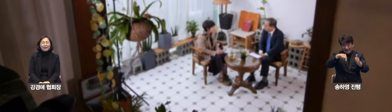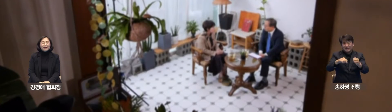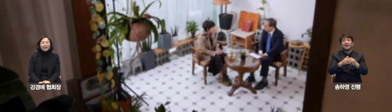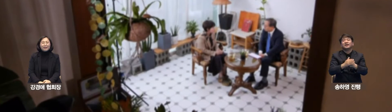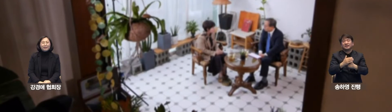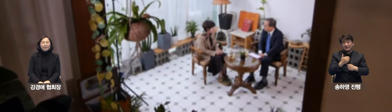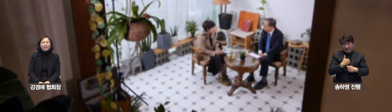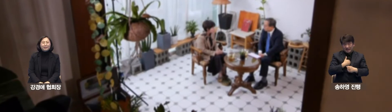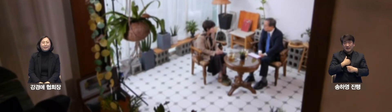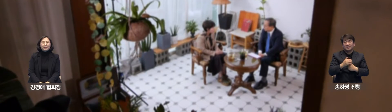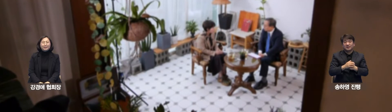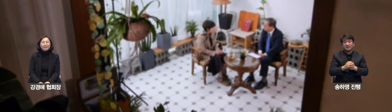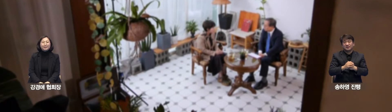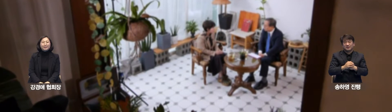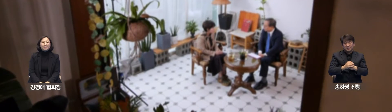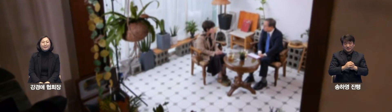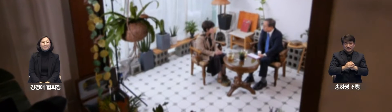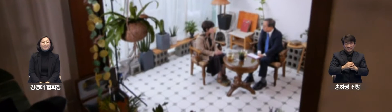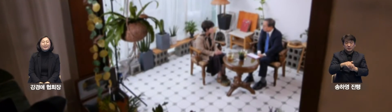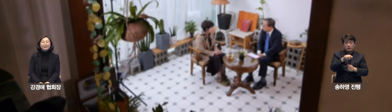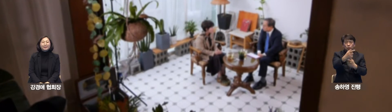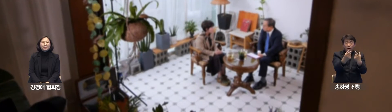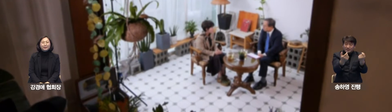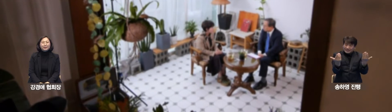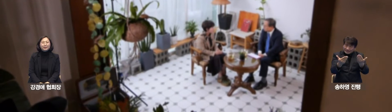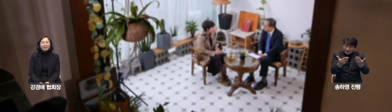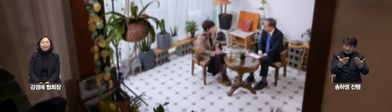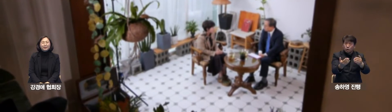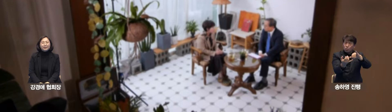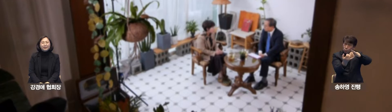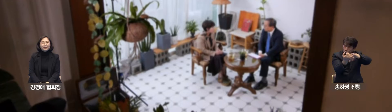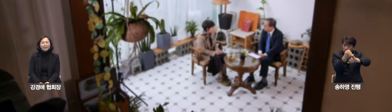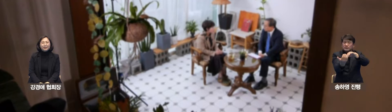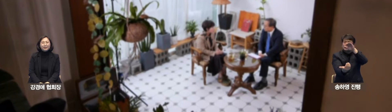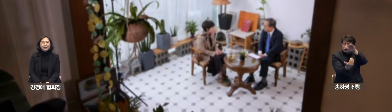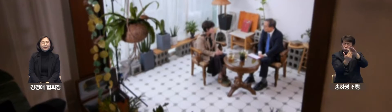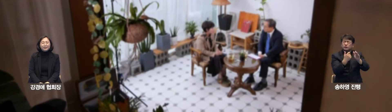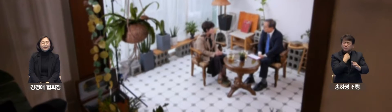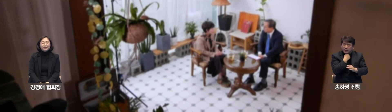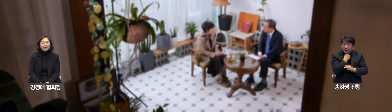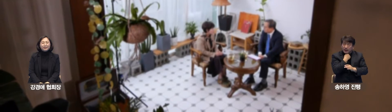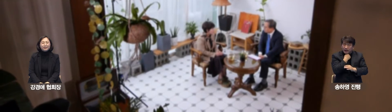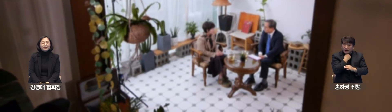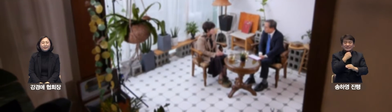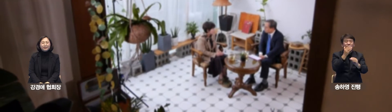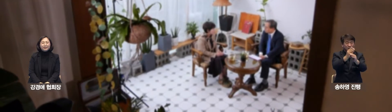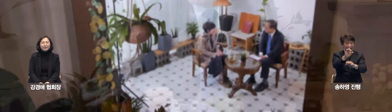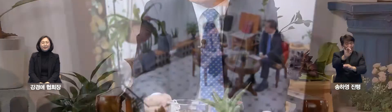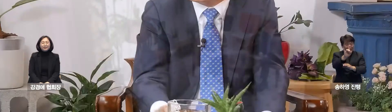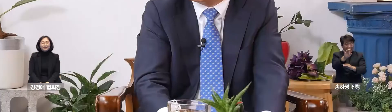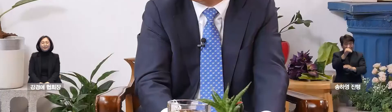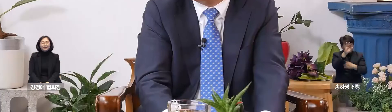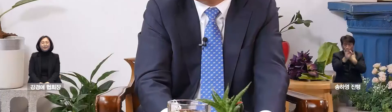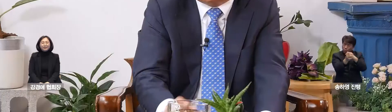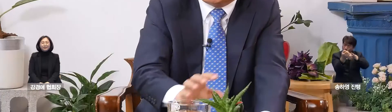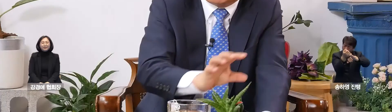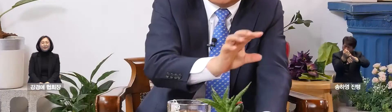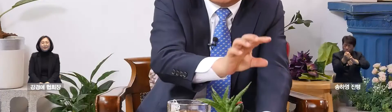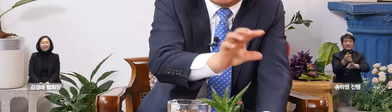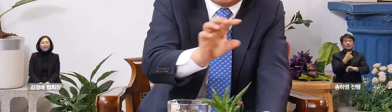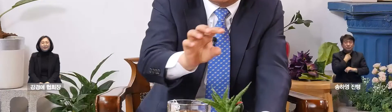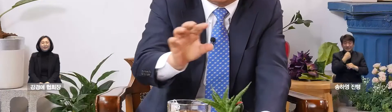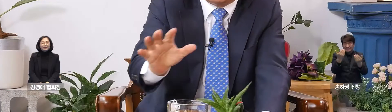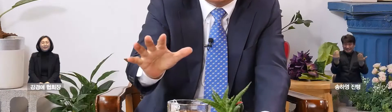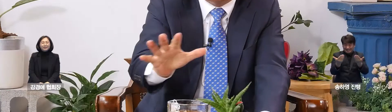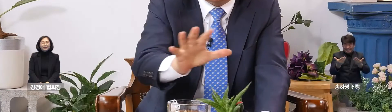내가 크게 이러이러한 일들은 꼭 해야 되겠다. 그 중에서도 하나만 지적하면 또 이걸 해야 되겠다.